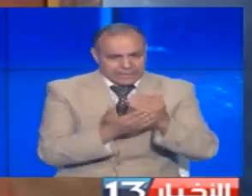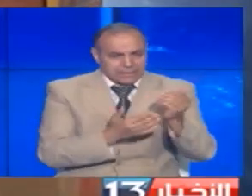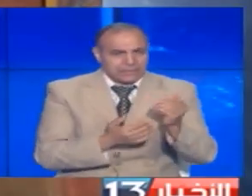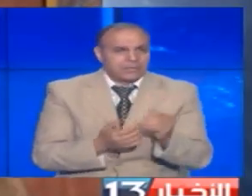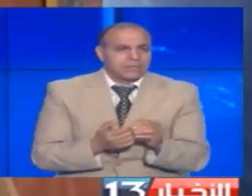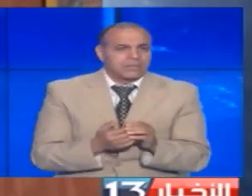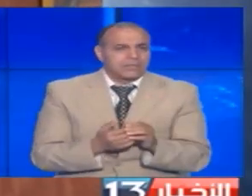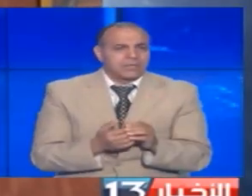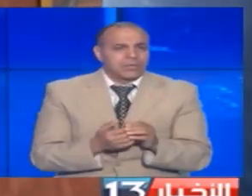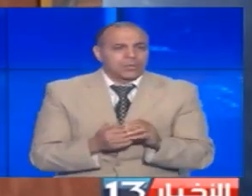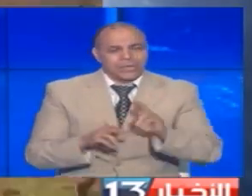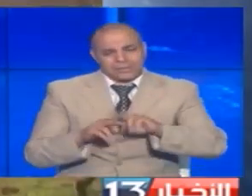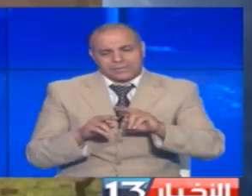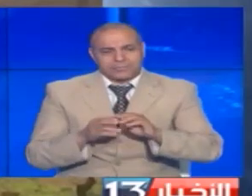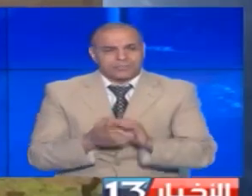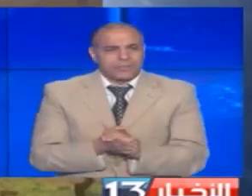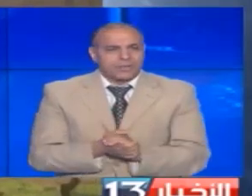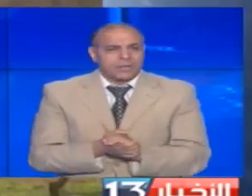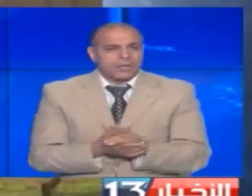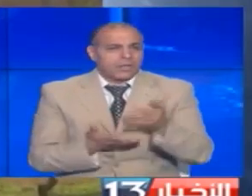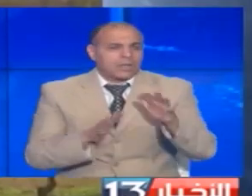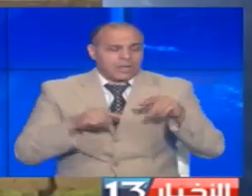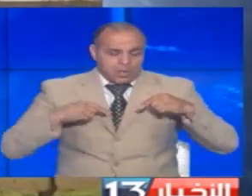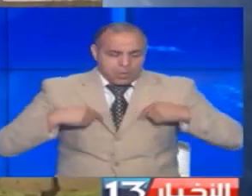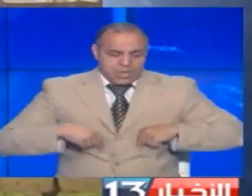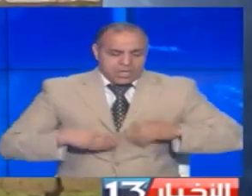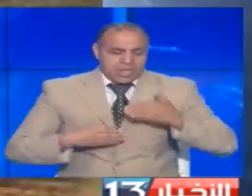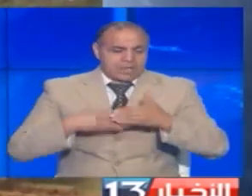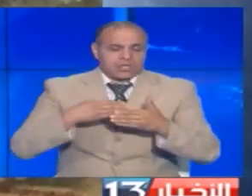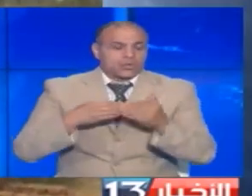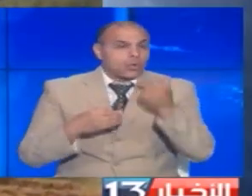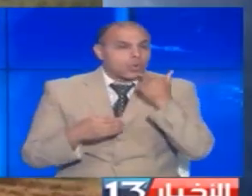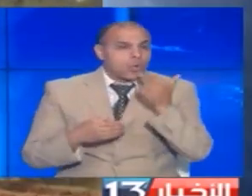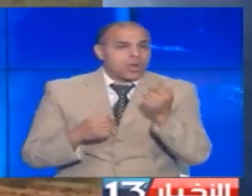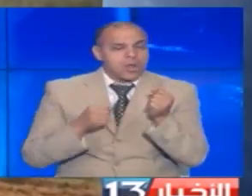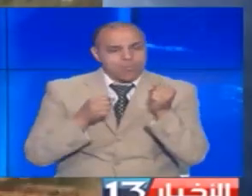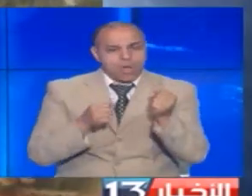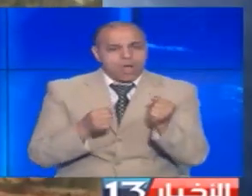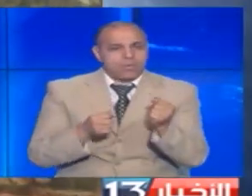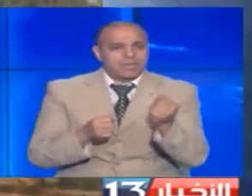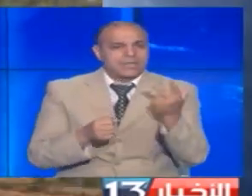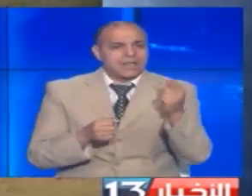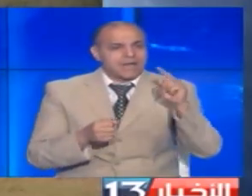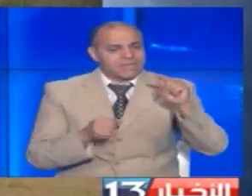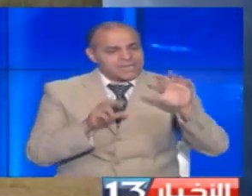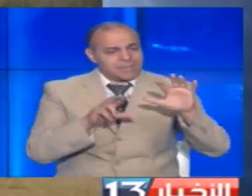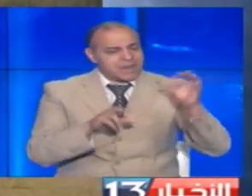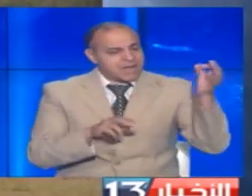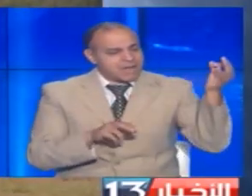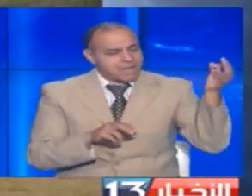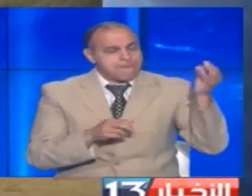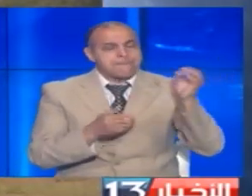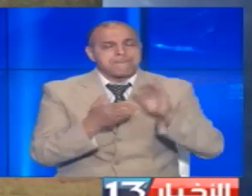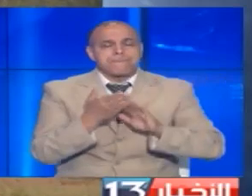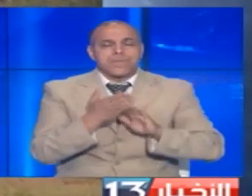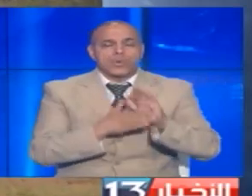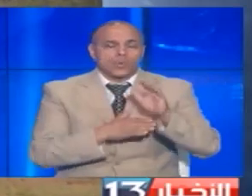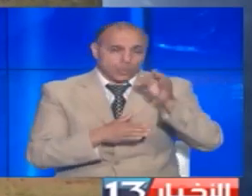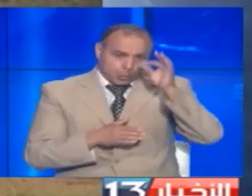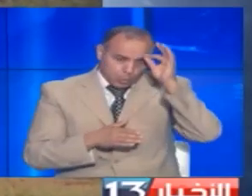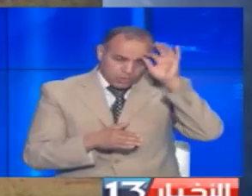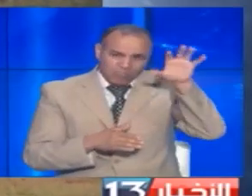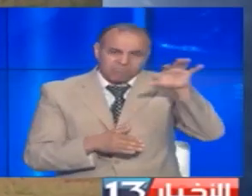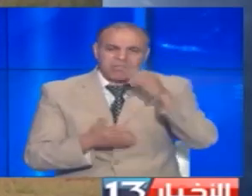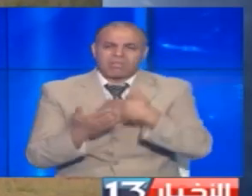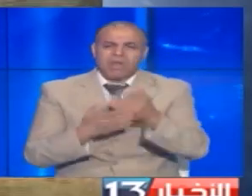المسكن من تحولات قتلى بحسب وزاره التجنيس يقتل حوالي ثلاثه فاصل ثمانيه مليون مواطن تونسي لاحياء